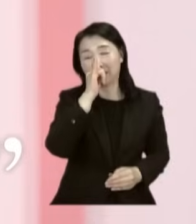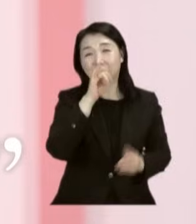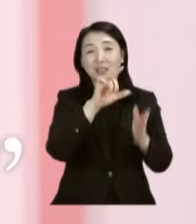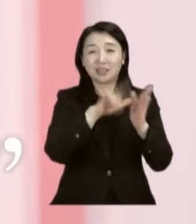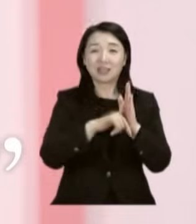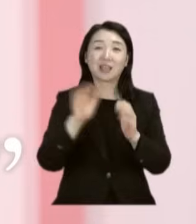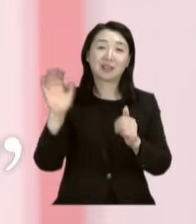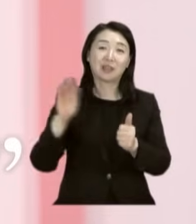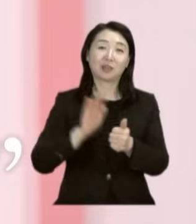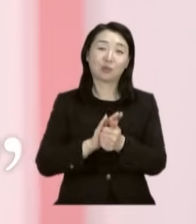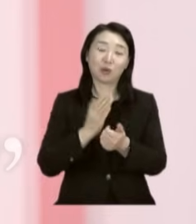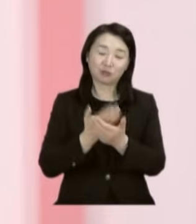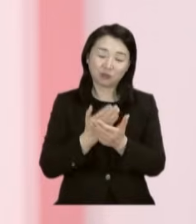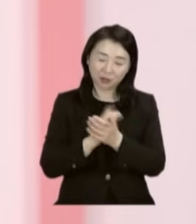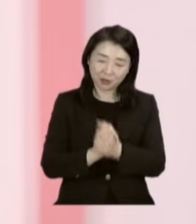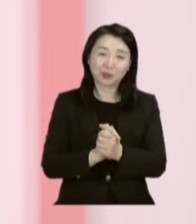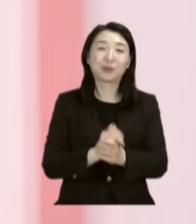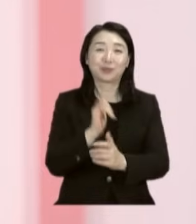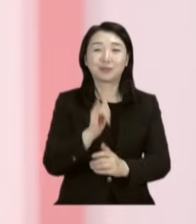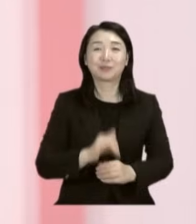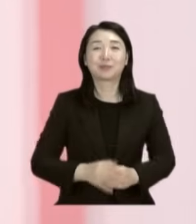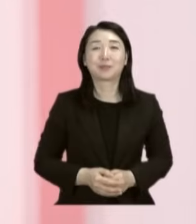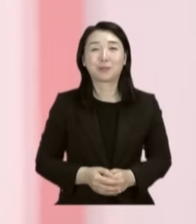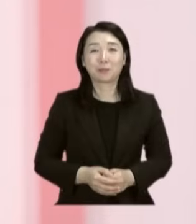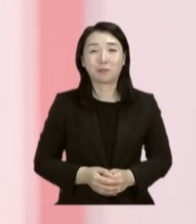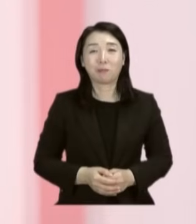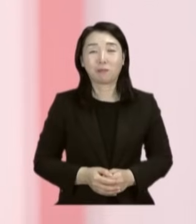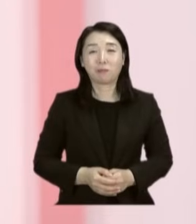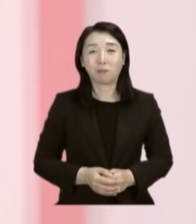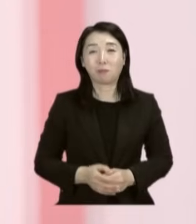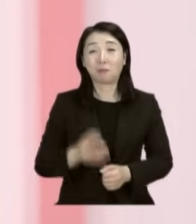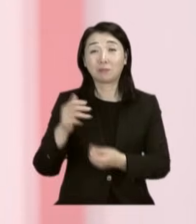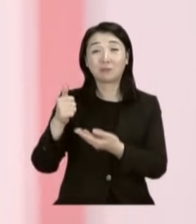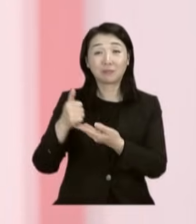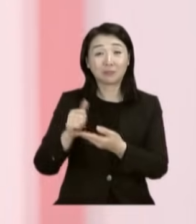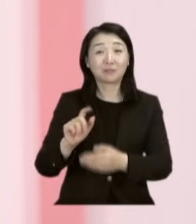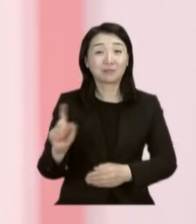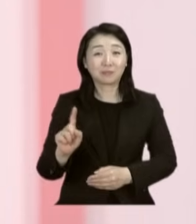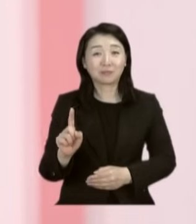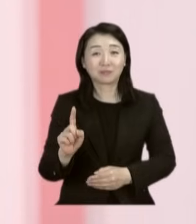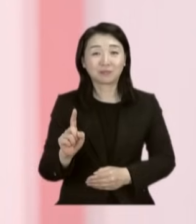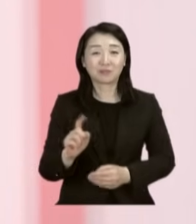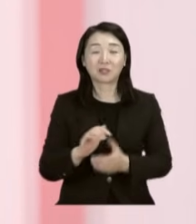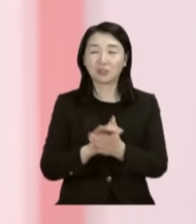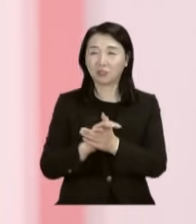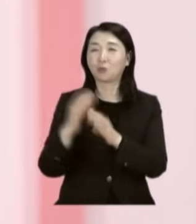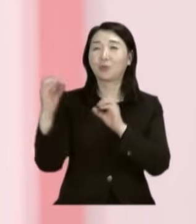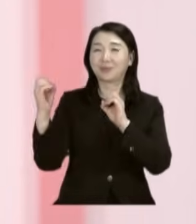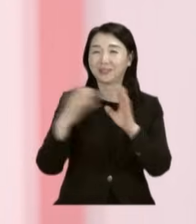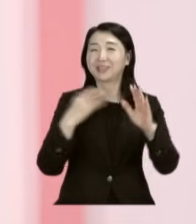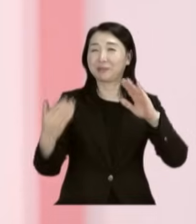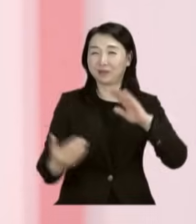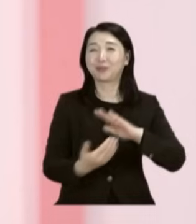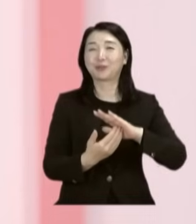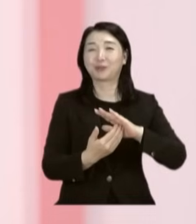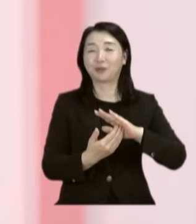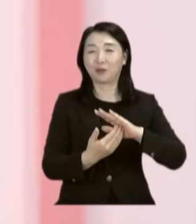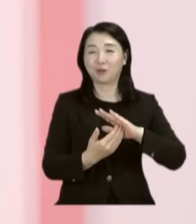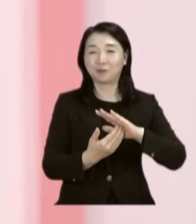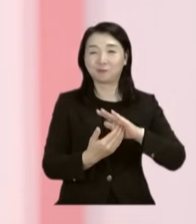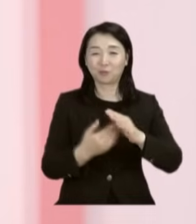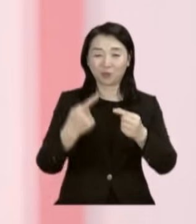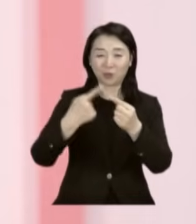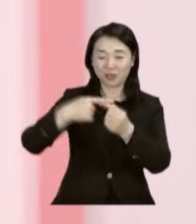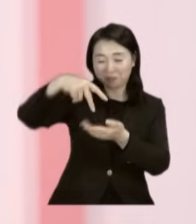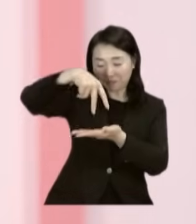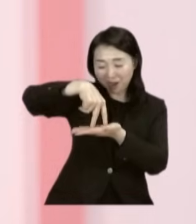그런 시간 될 수 있게 해 달라고 좀 그거를 기도 드렸거든요 근데 이제 하나님이 사실 그 기도를 들어 주신 거잖아요 제가 제일 높은